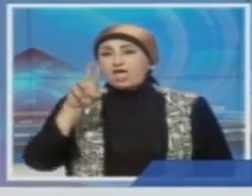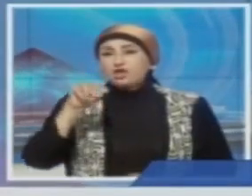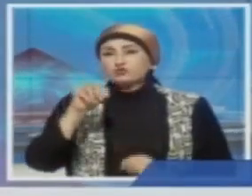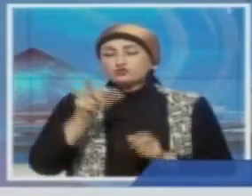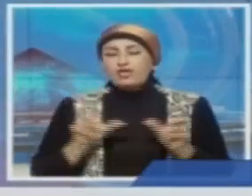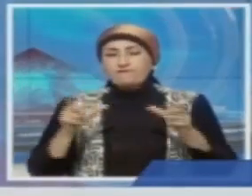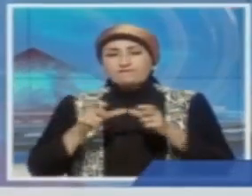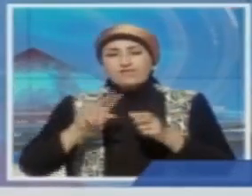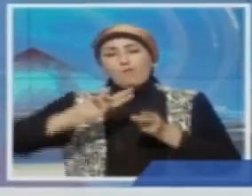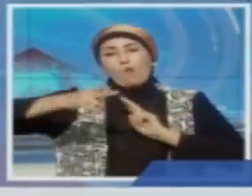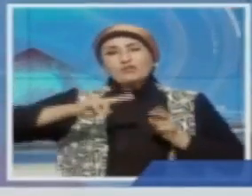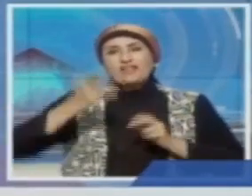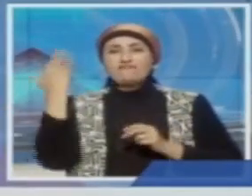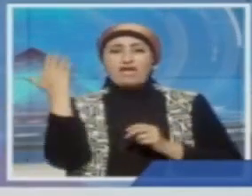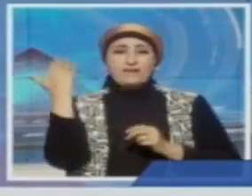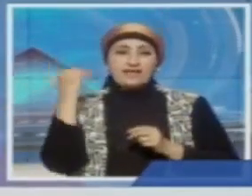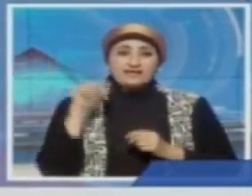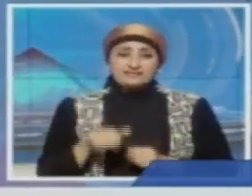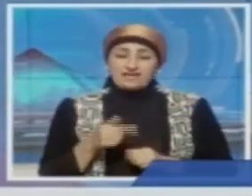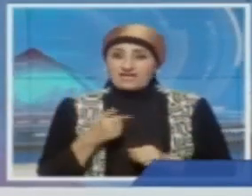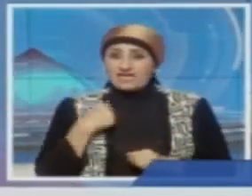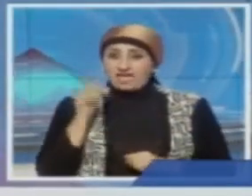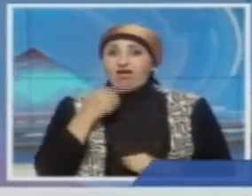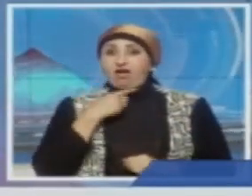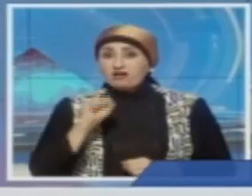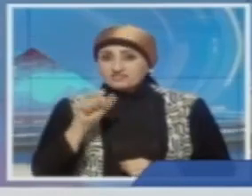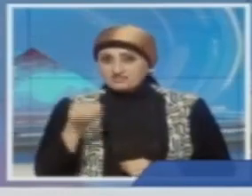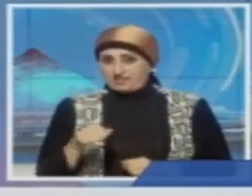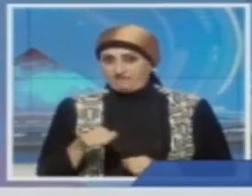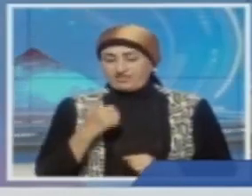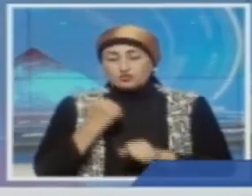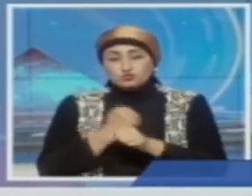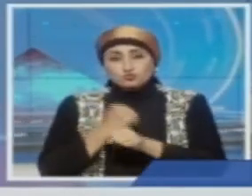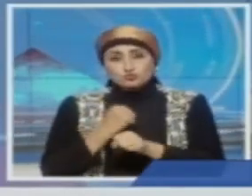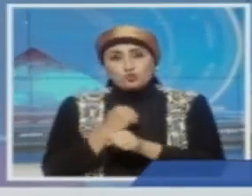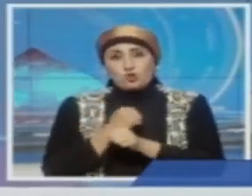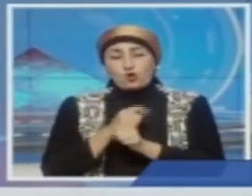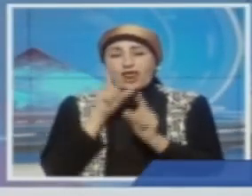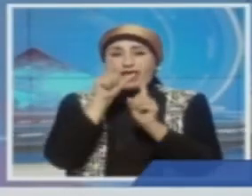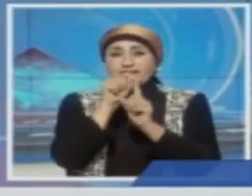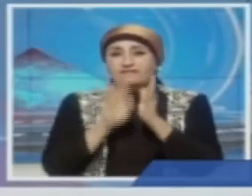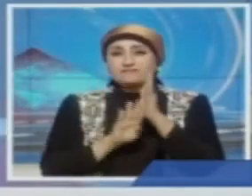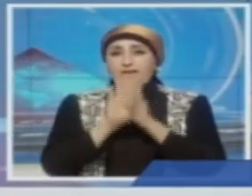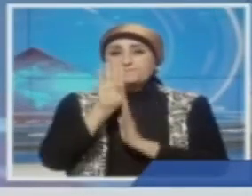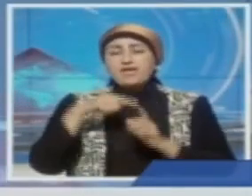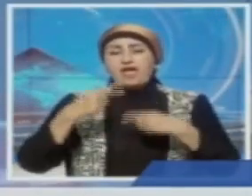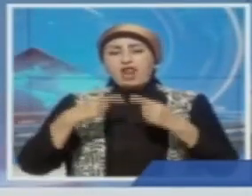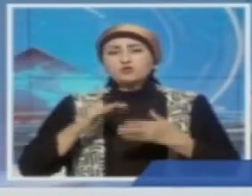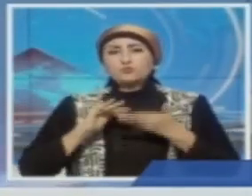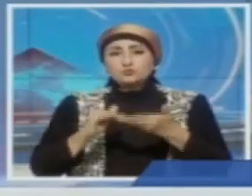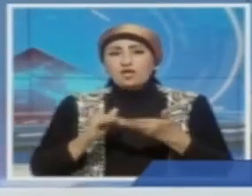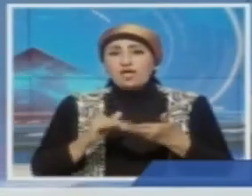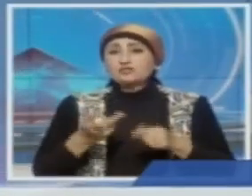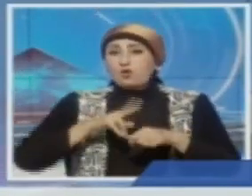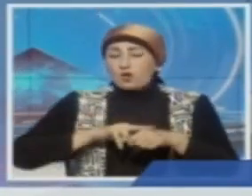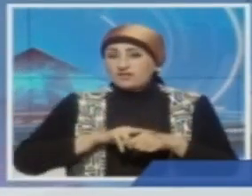المرة مختلف عن القمم السابقة، يعني خاصة فيما يتعلق بالعمل على تحقيق التنمية المستدامة ومساعدة الدول النامية، وأيضا